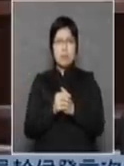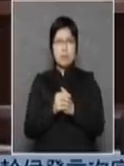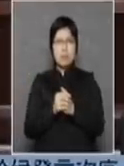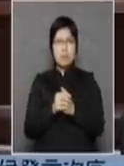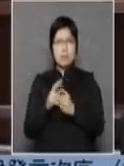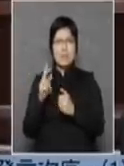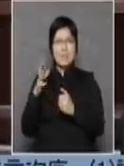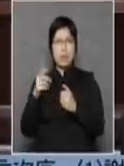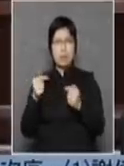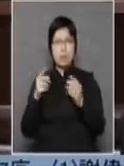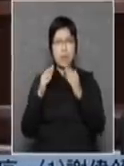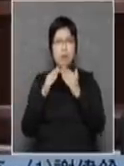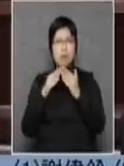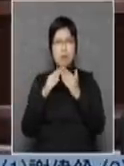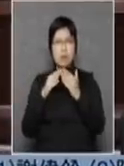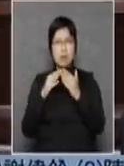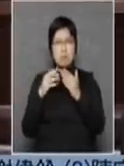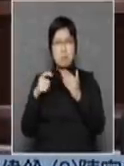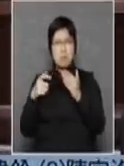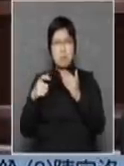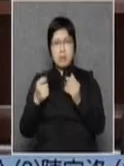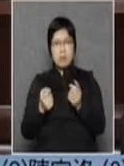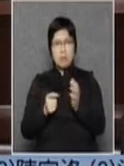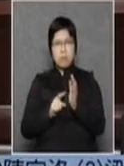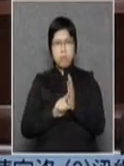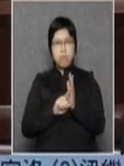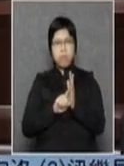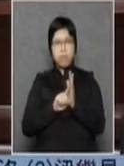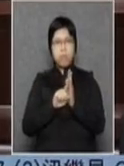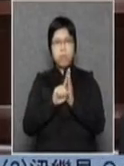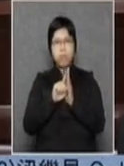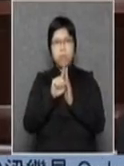手居屋價呢就不斷呢是破頂。